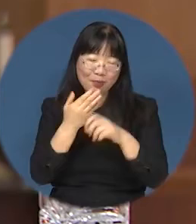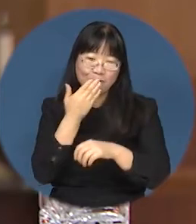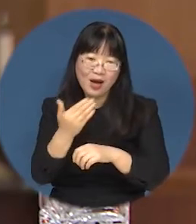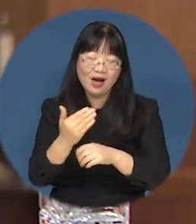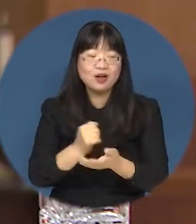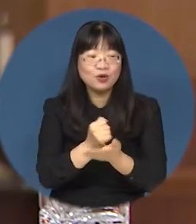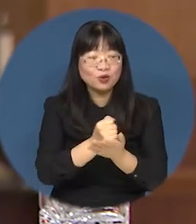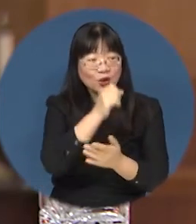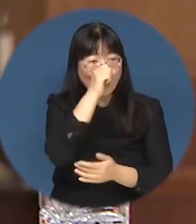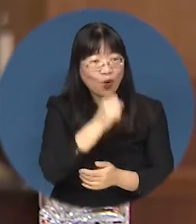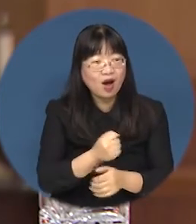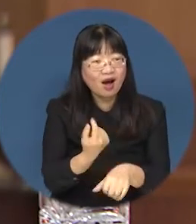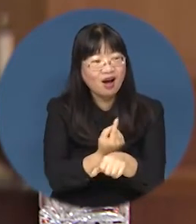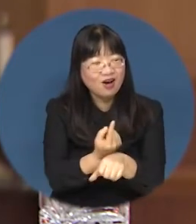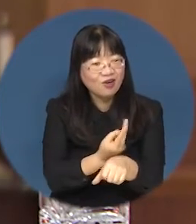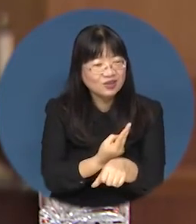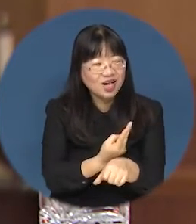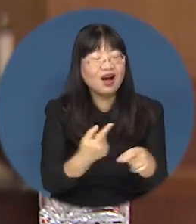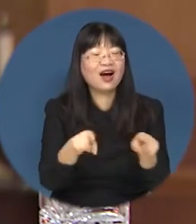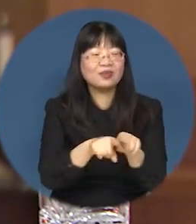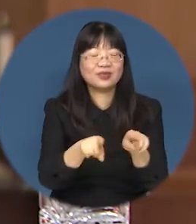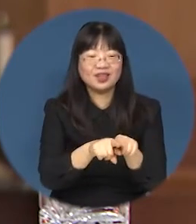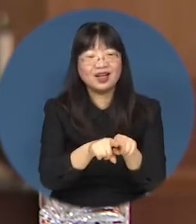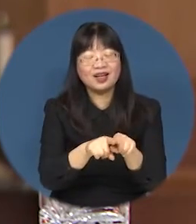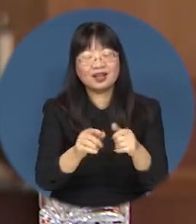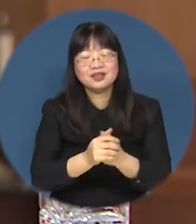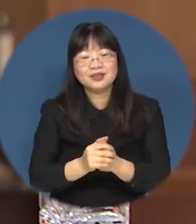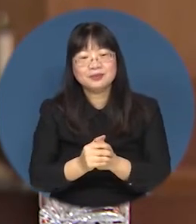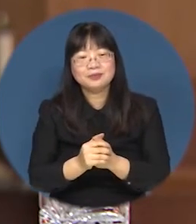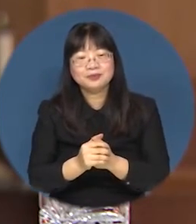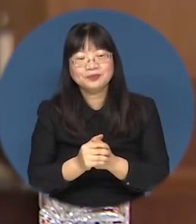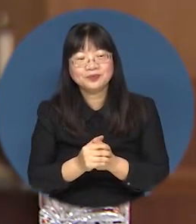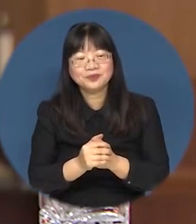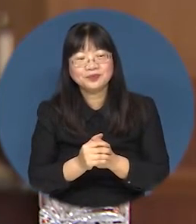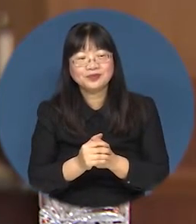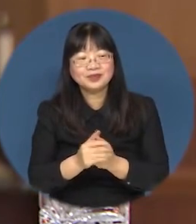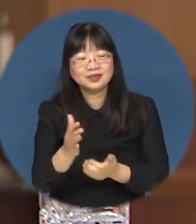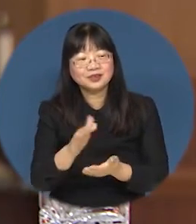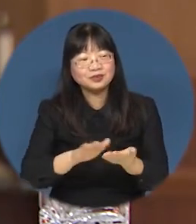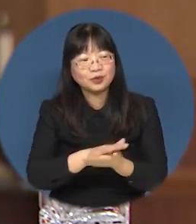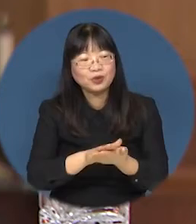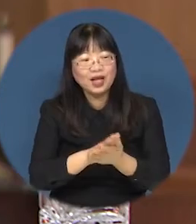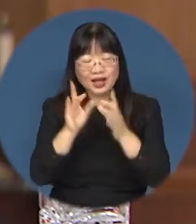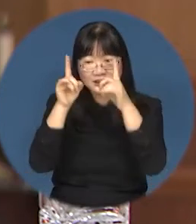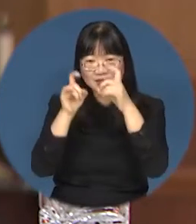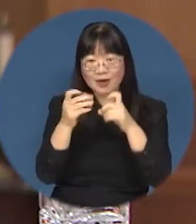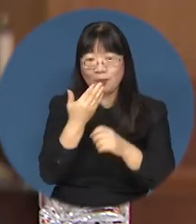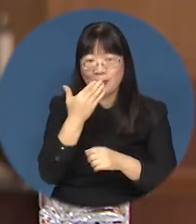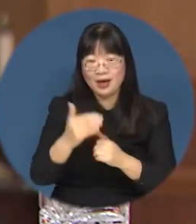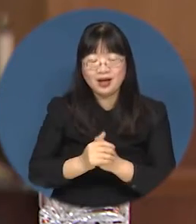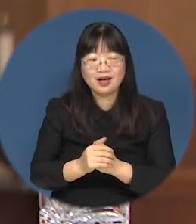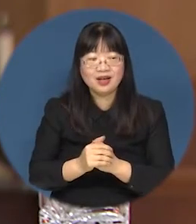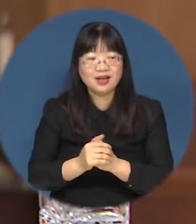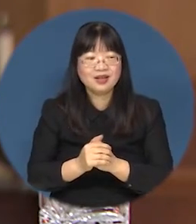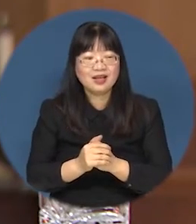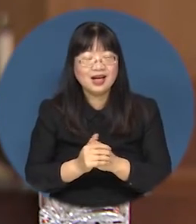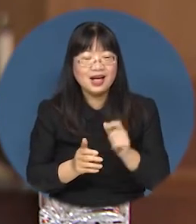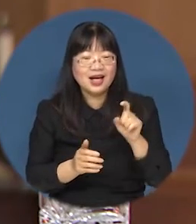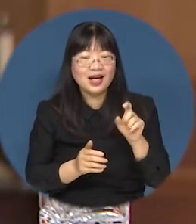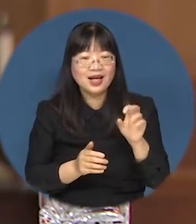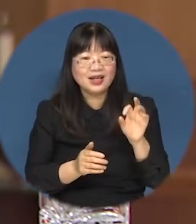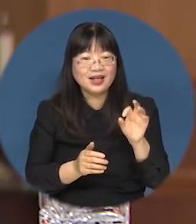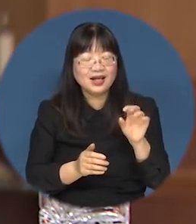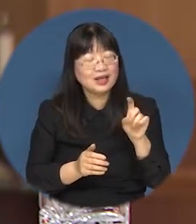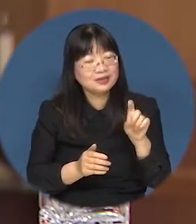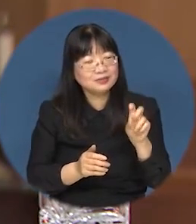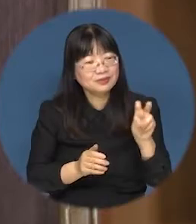운 좋으면 한 두 시간도 같이 네. 찍을 수가 있고 대체로는 뭐 한 1~20분이면